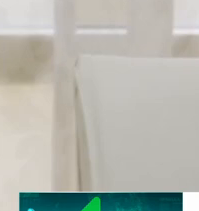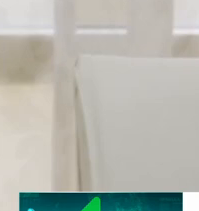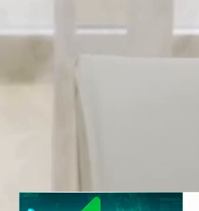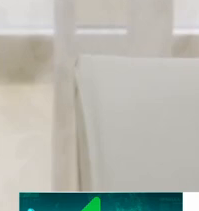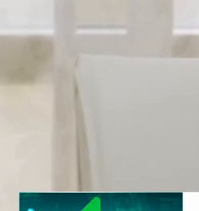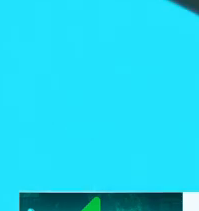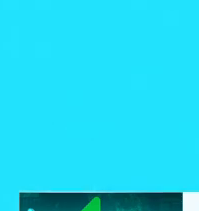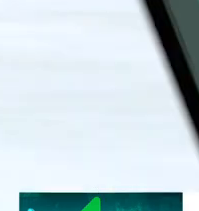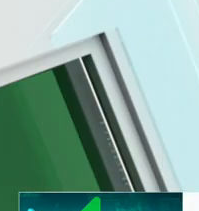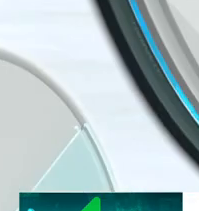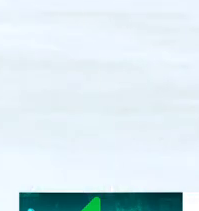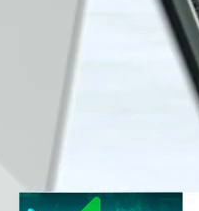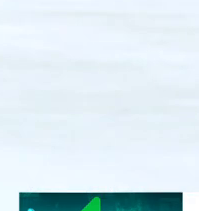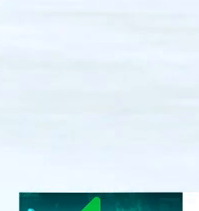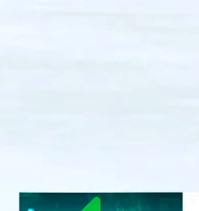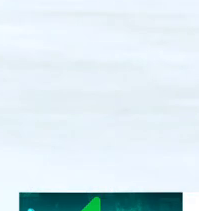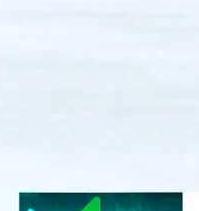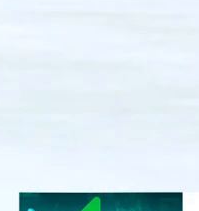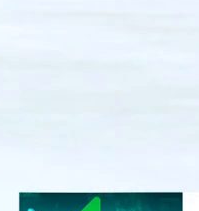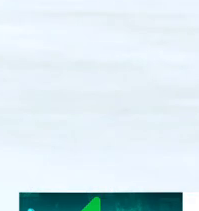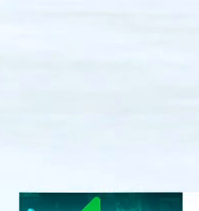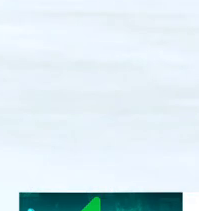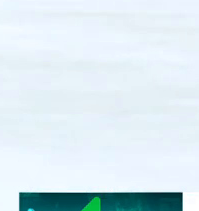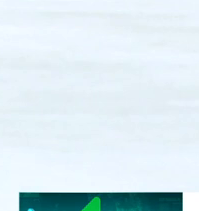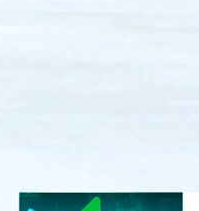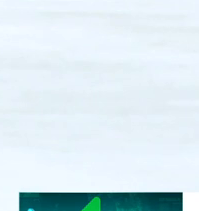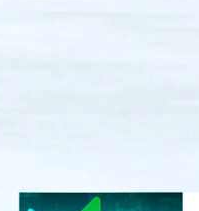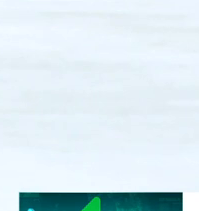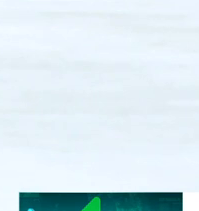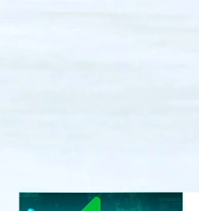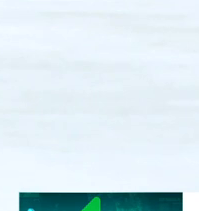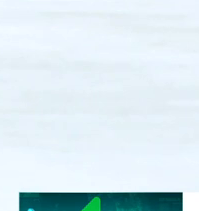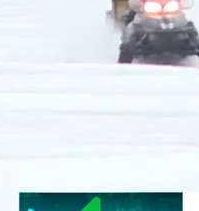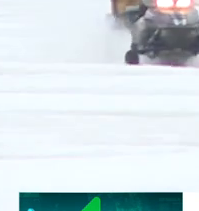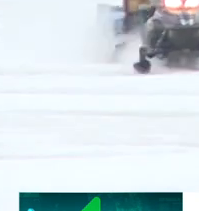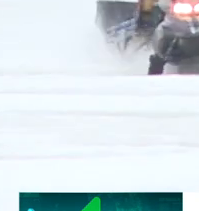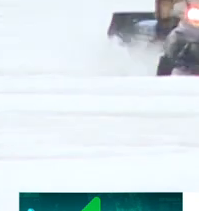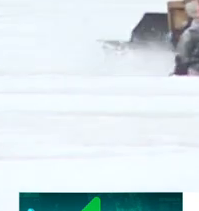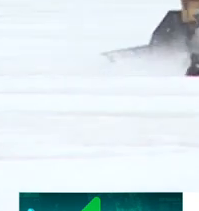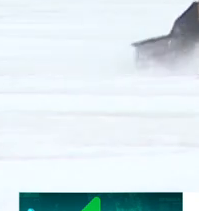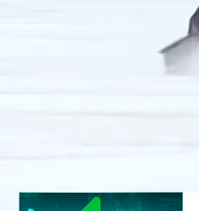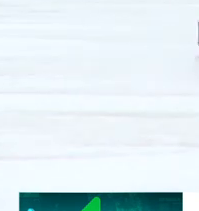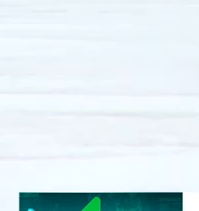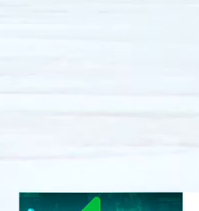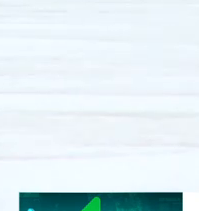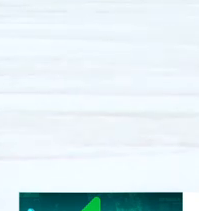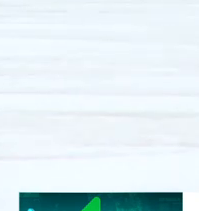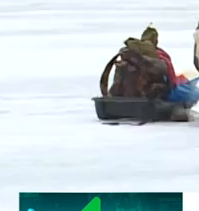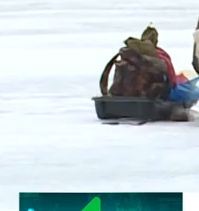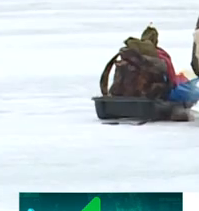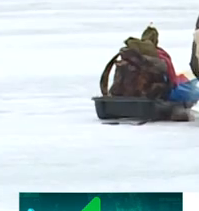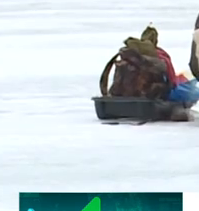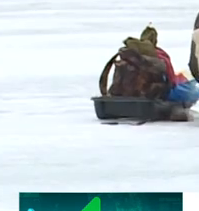сахалинцев. Это уже в крови, понимаете? Рыбака этим не остановишь. Коллективная изоляция на свежем